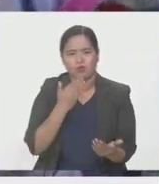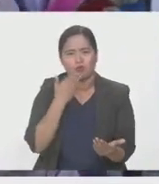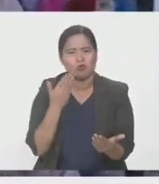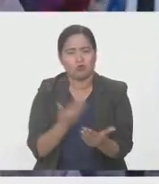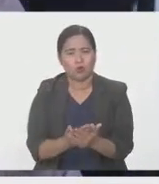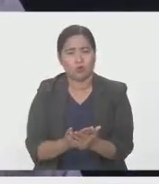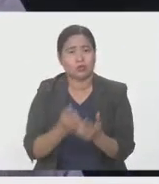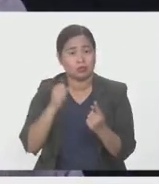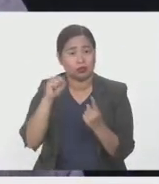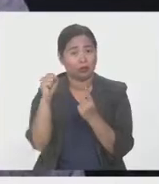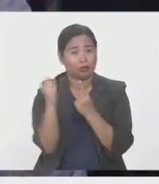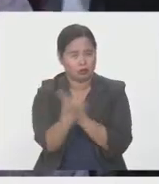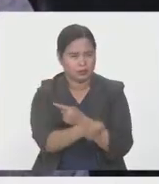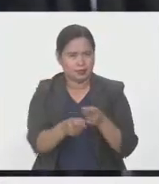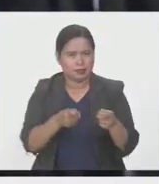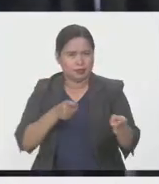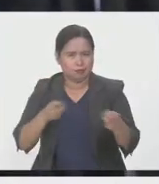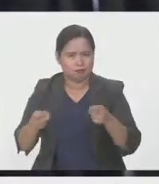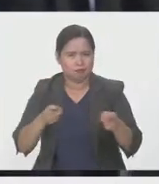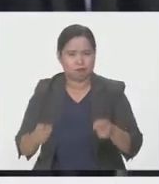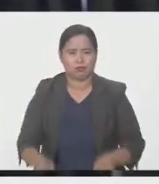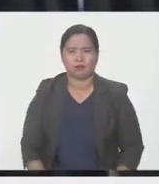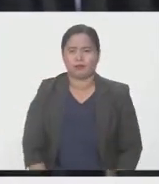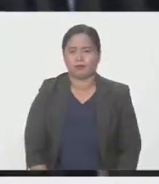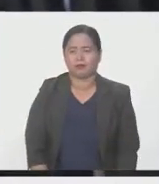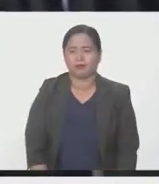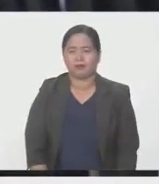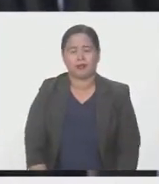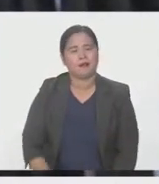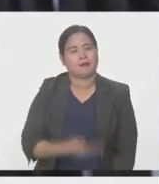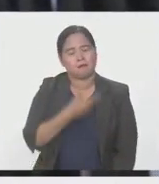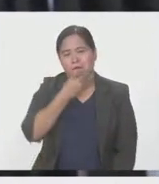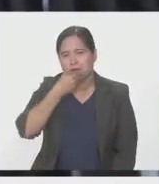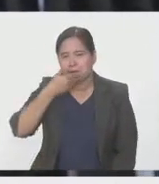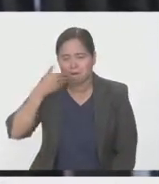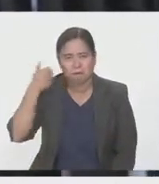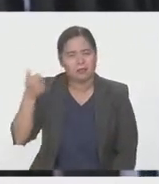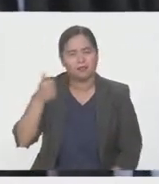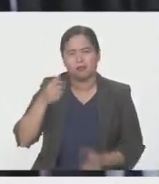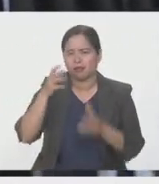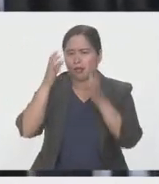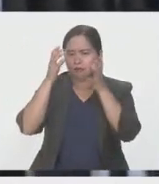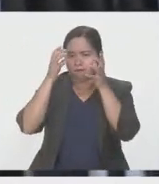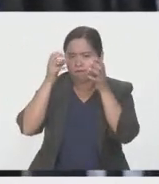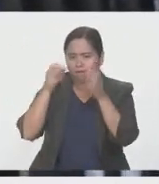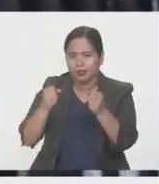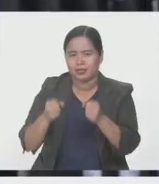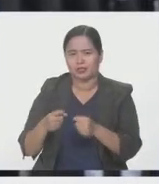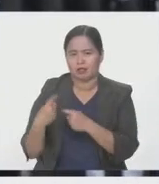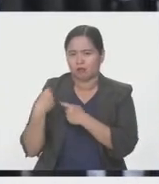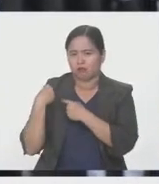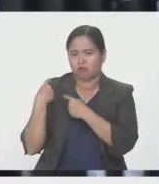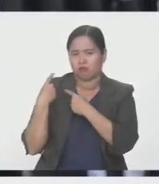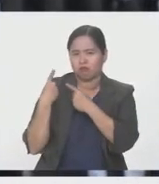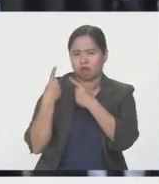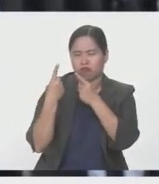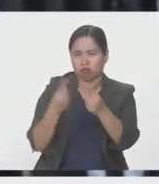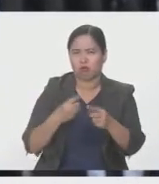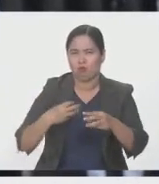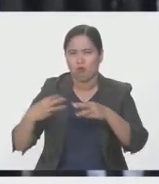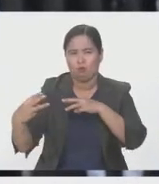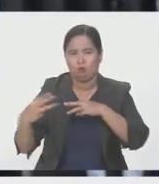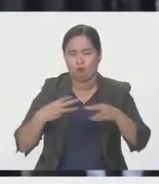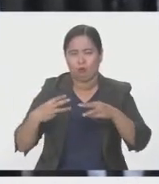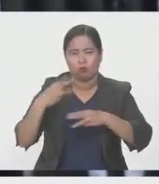в теперешней ситуации. Лучше для вас лучше из всего, что у нас было после войны.